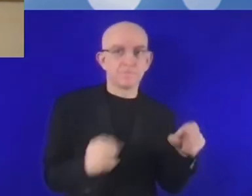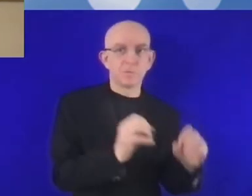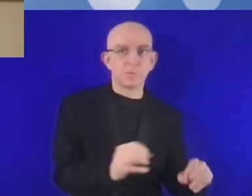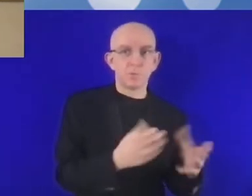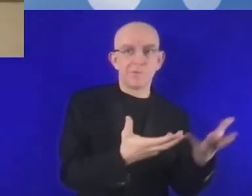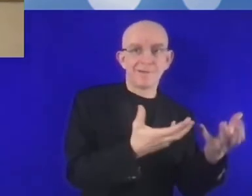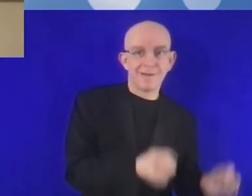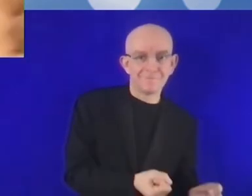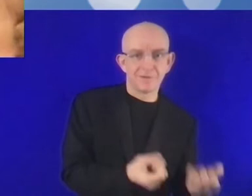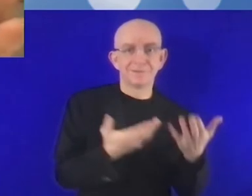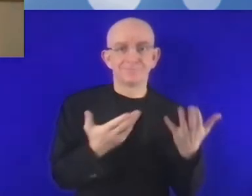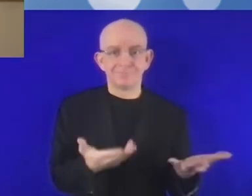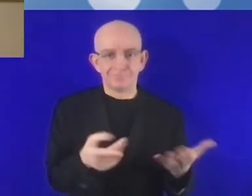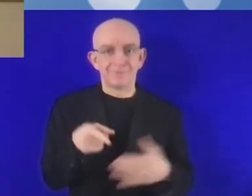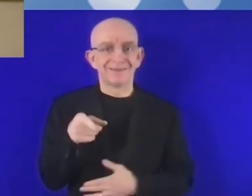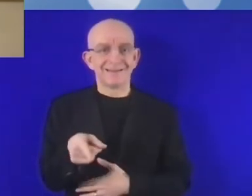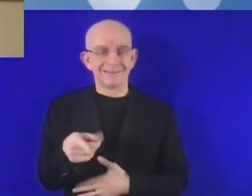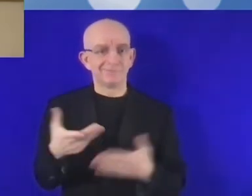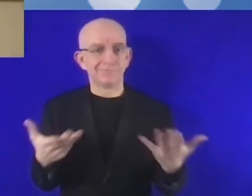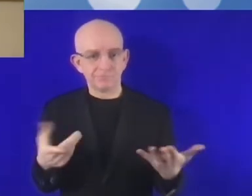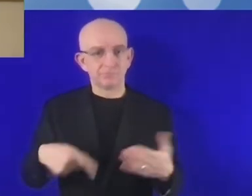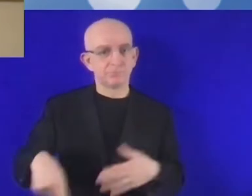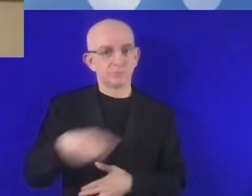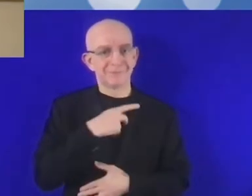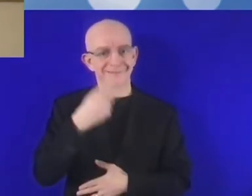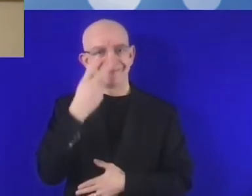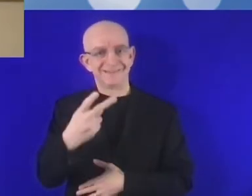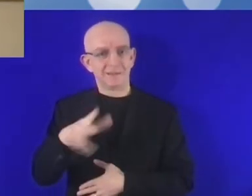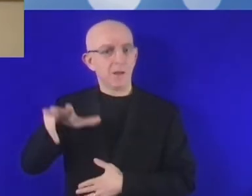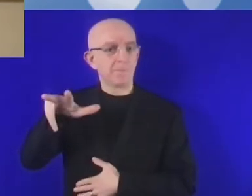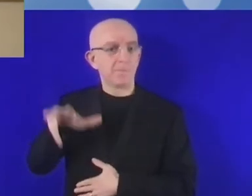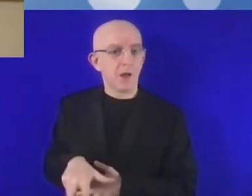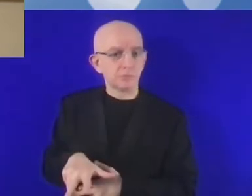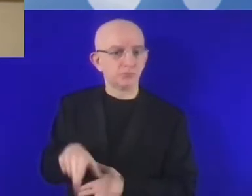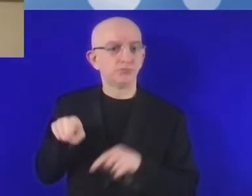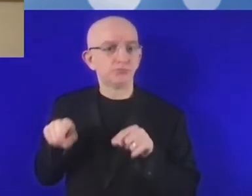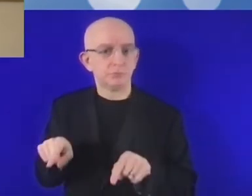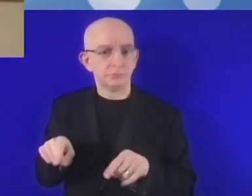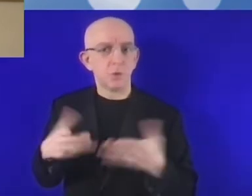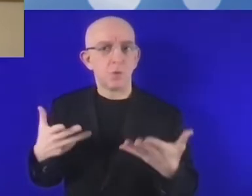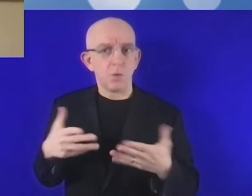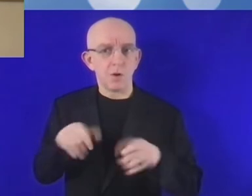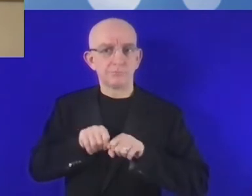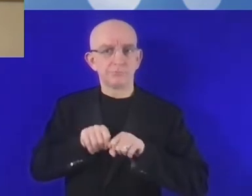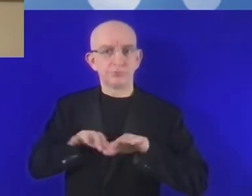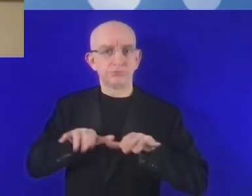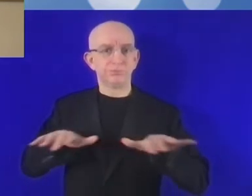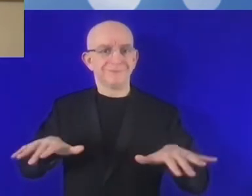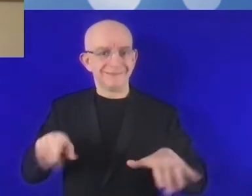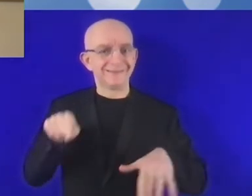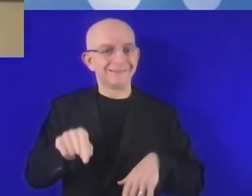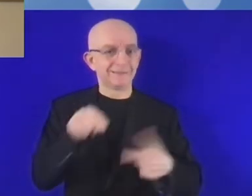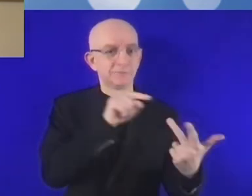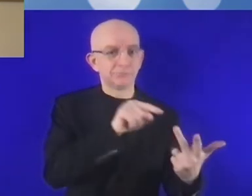لديهم إمكانية للإنترنت، وأولئك الذين لم يكن لديهم مثل هذه الإمكانية. كل من كان له إمكانية